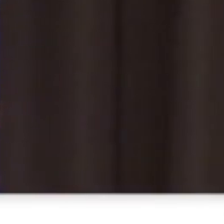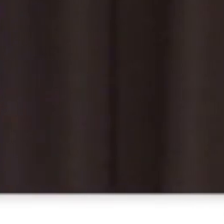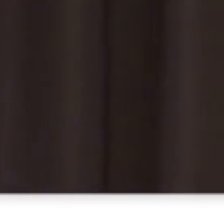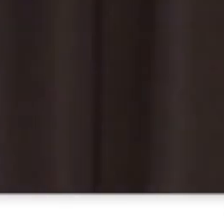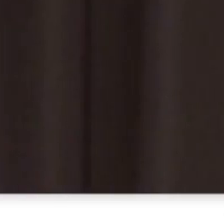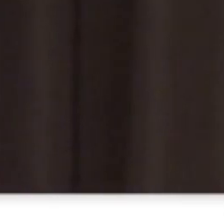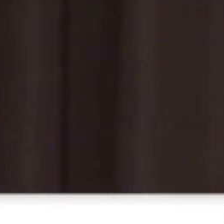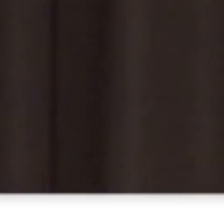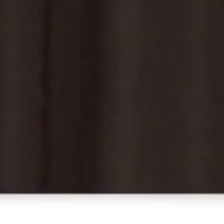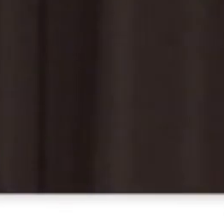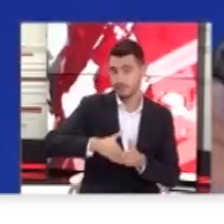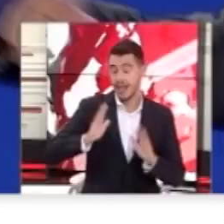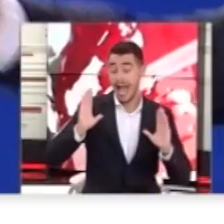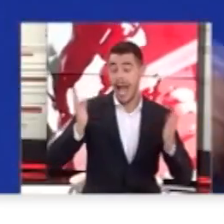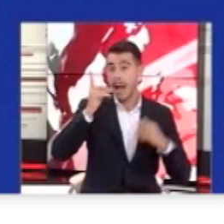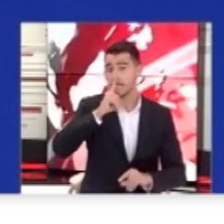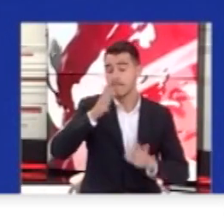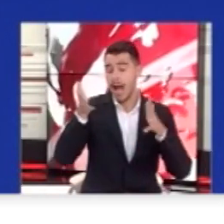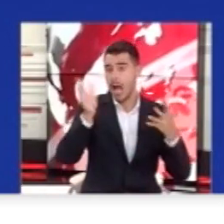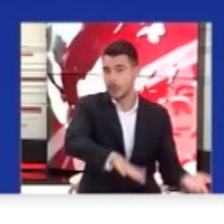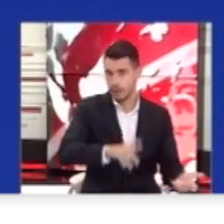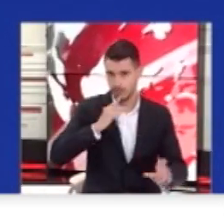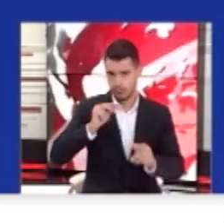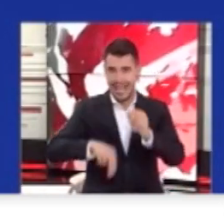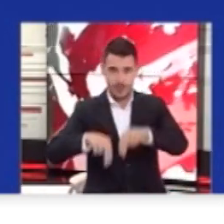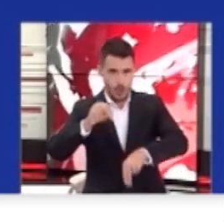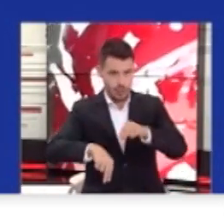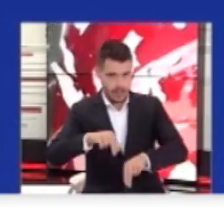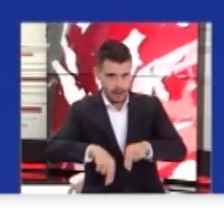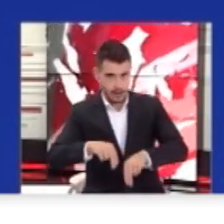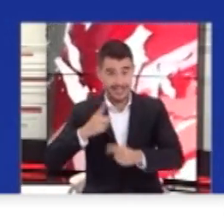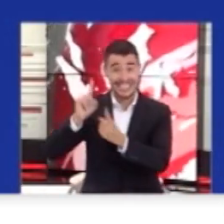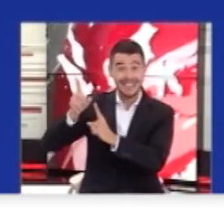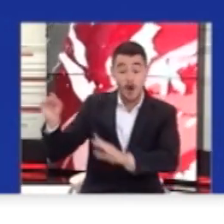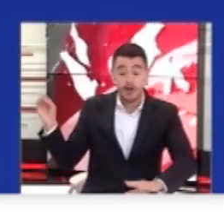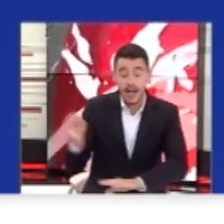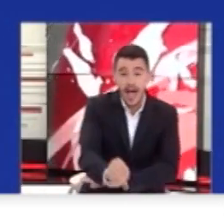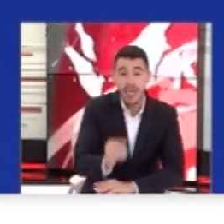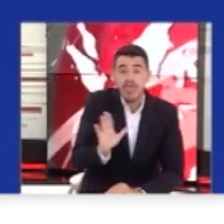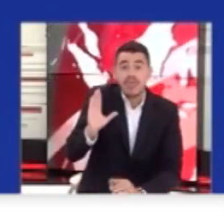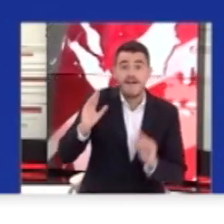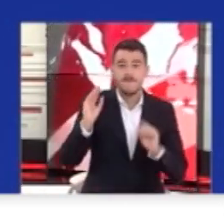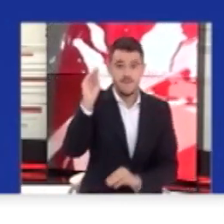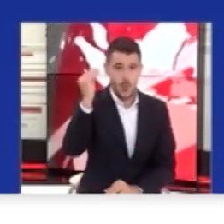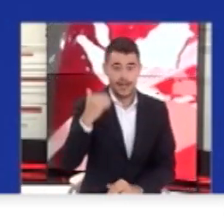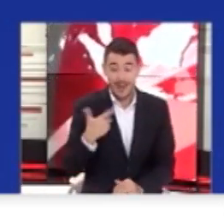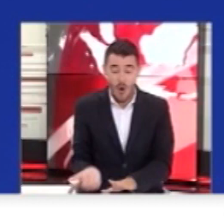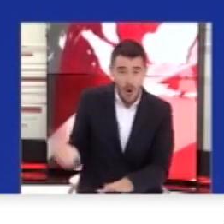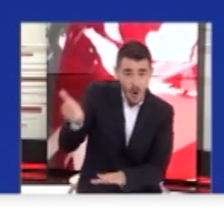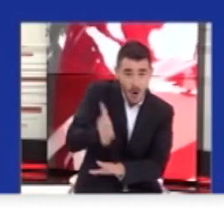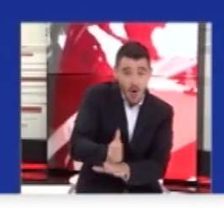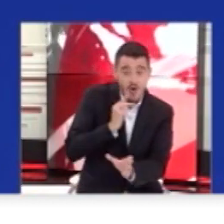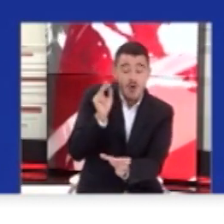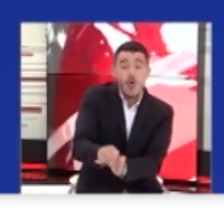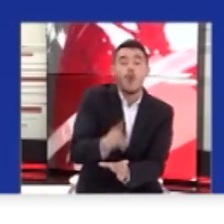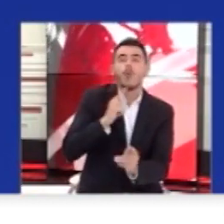μεσολαβήσουν εκλογές και η Συμφωνία δεν έχει έρθει στη Βουλή, δεν θα κυρώσει τη Συμφωνία την επόμενη μέρα.